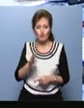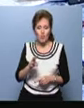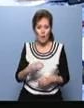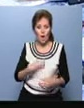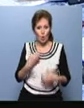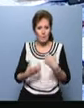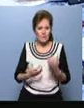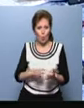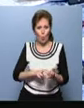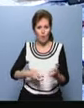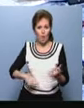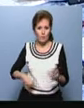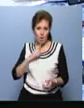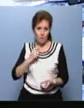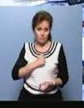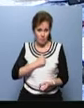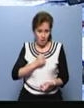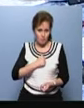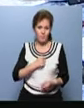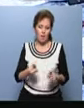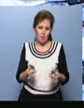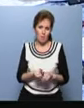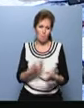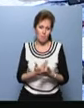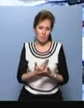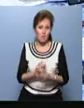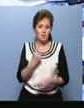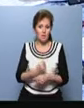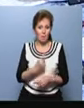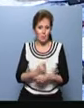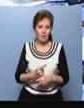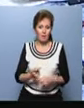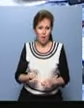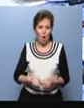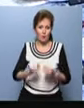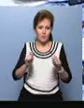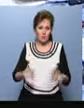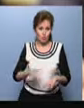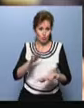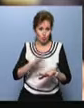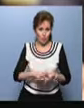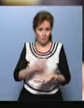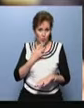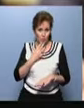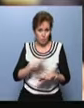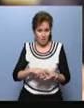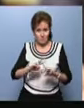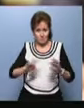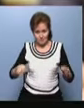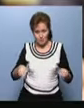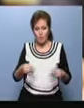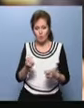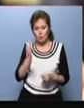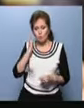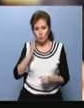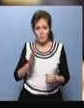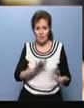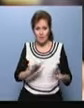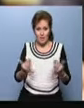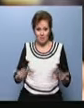службы в армии. Это примерно то же самое, что запрет на открытие счетов в иностранных банках. Будущим и действующим чиновникам, которые